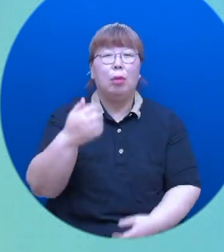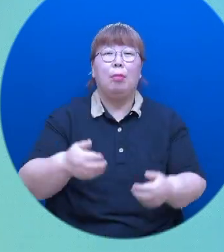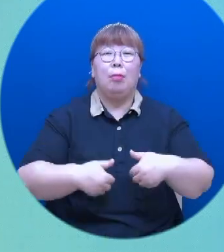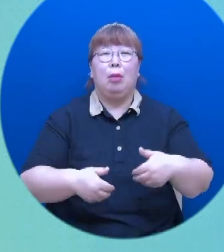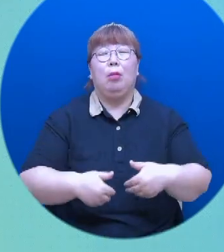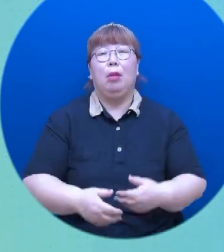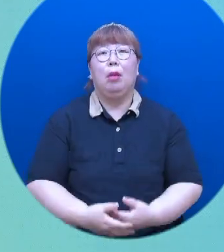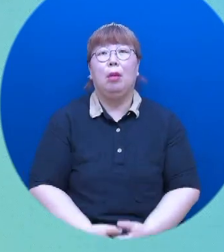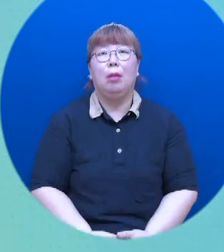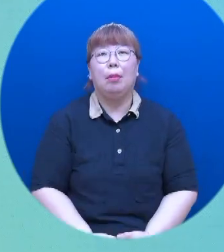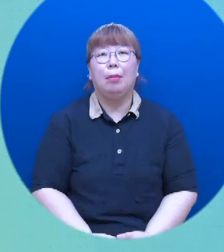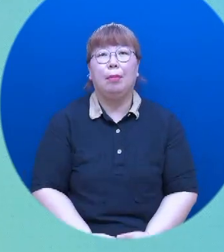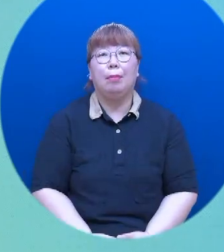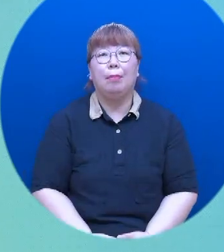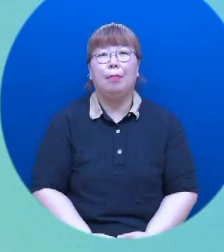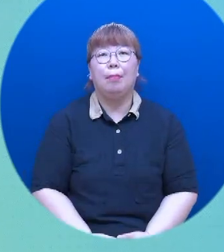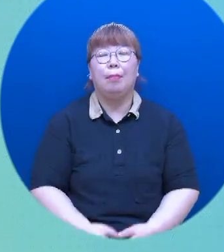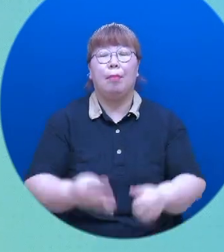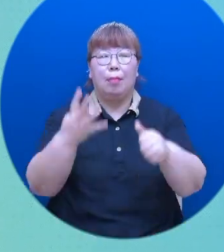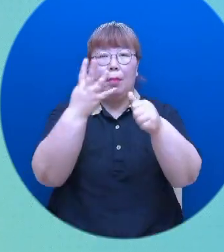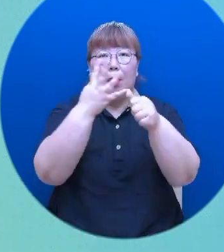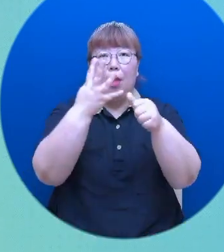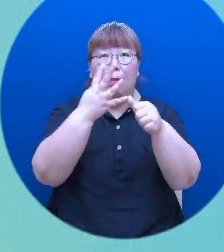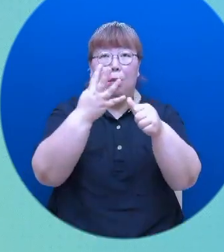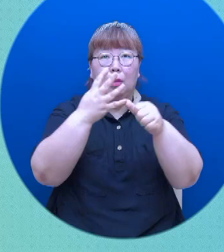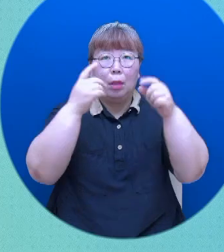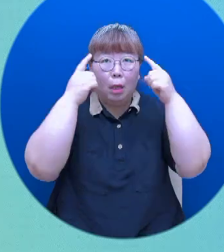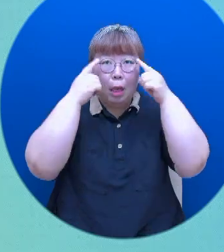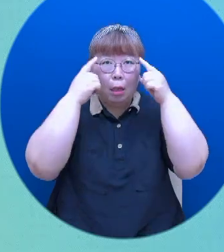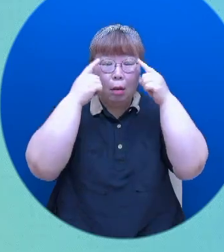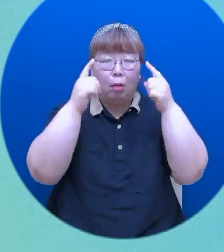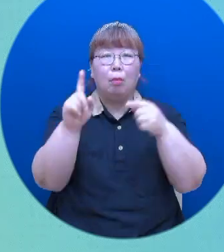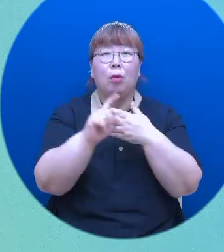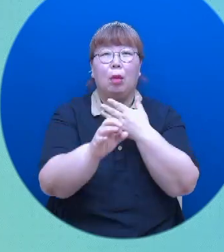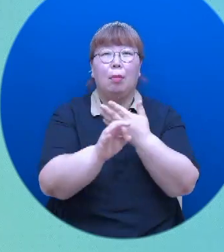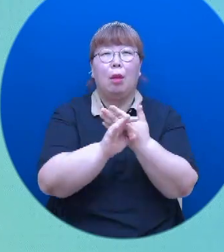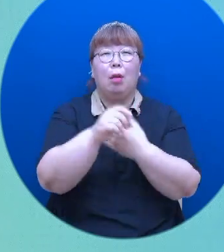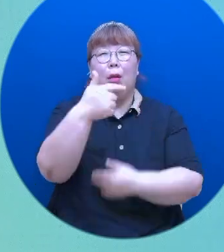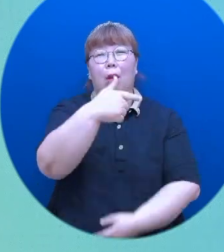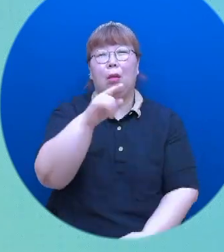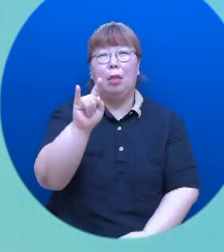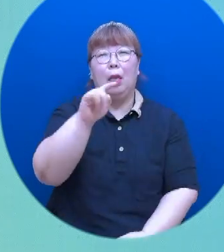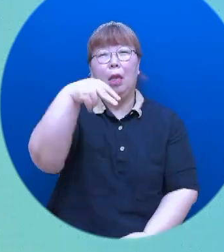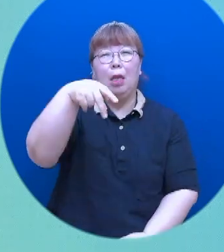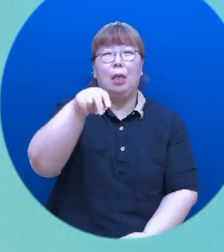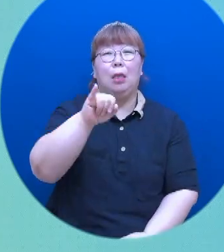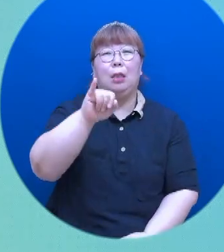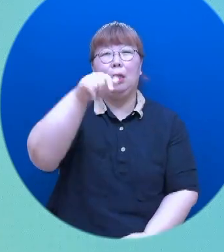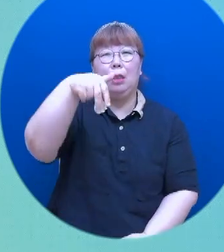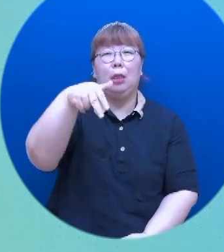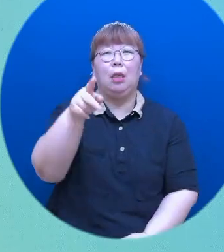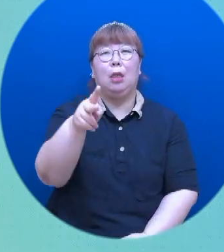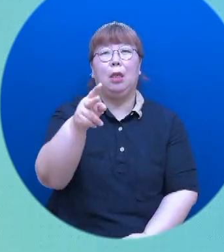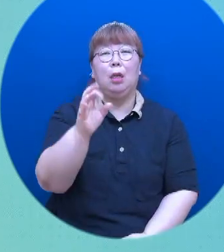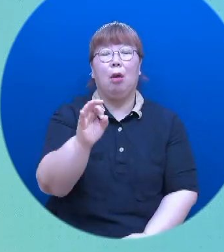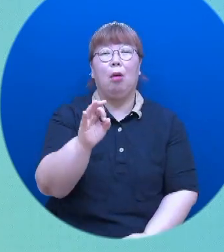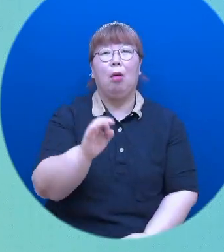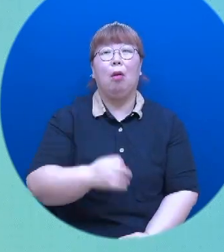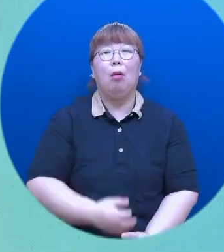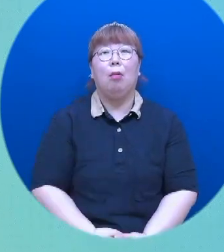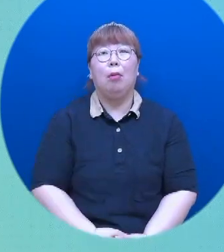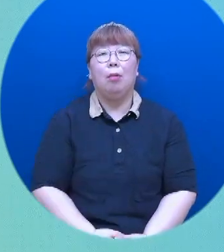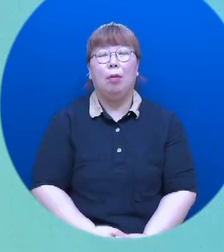한다. 네 번째 안경을 내시경으로 말하고 있어요. 내시경은 잘